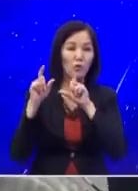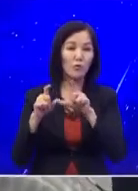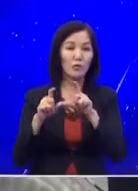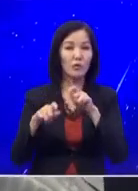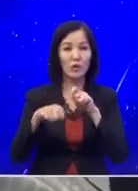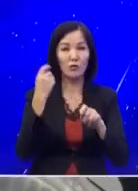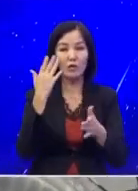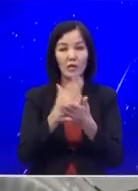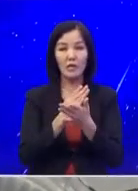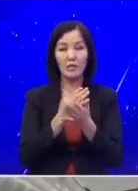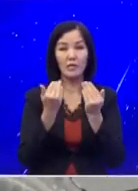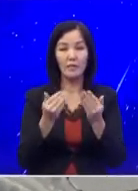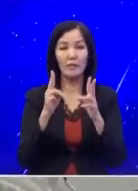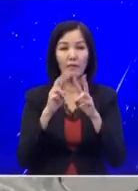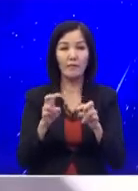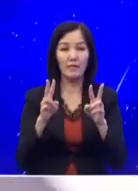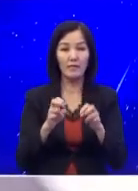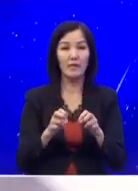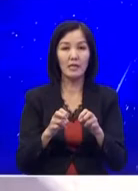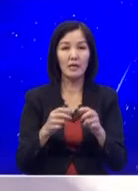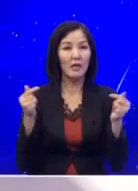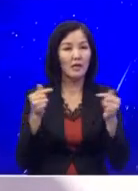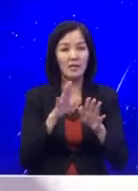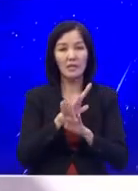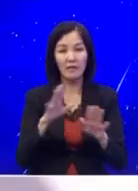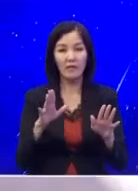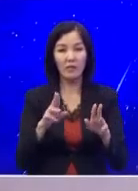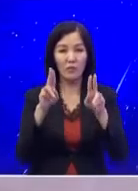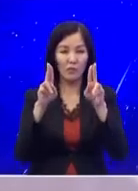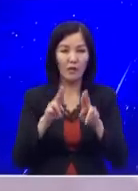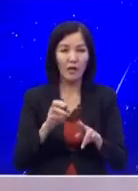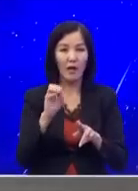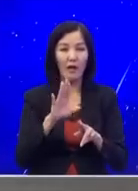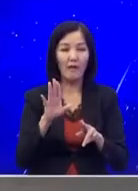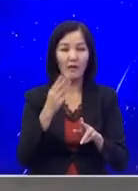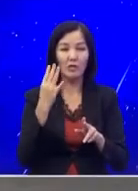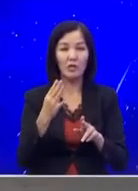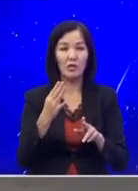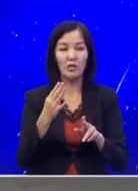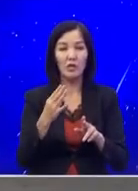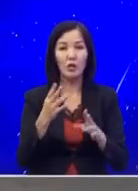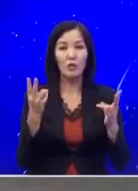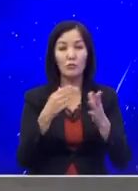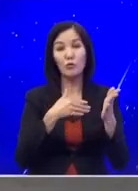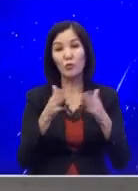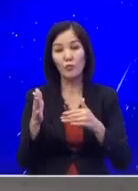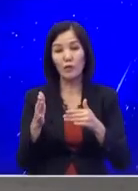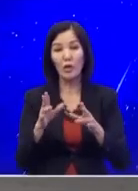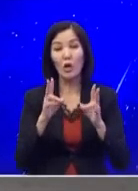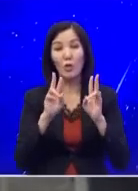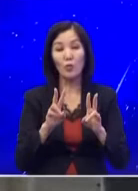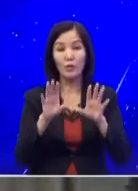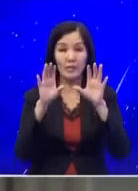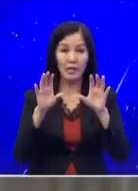По словам участников рейда, автомобили, не соответствующие стандарту Евро-4, необходимо утилизировать. Но законодательно